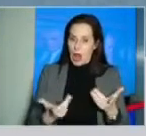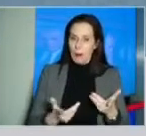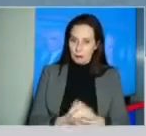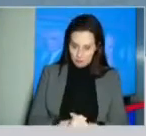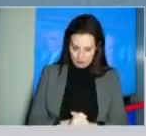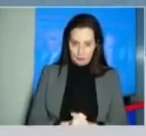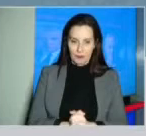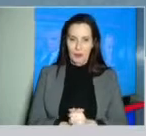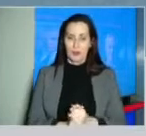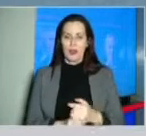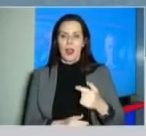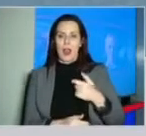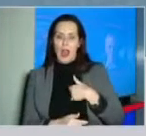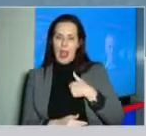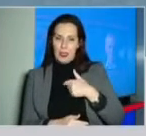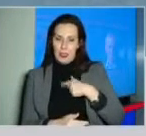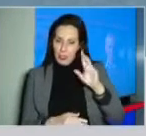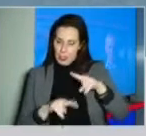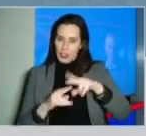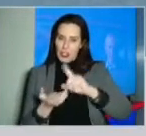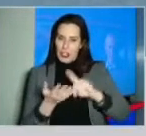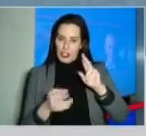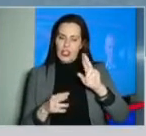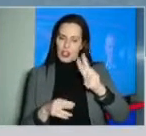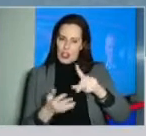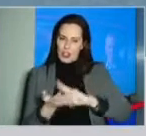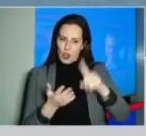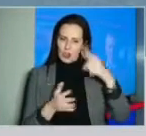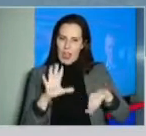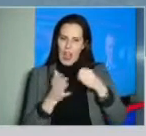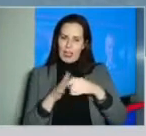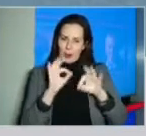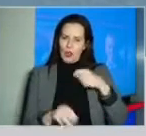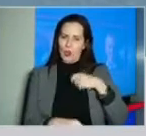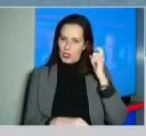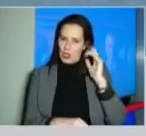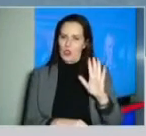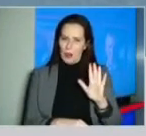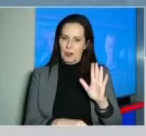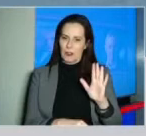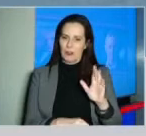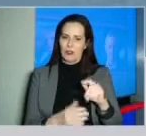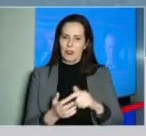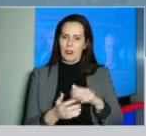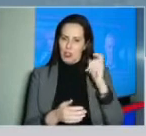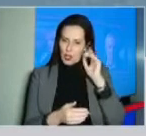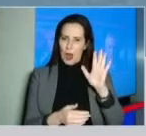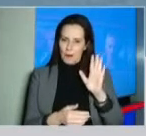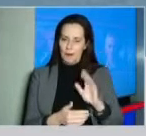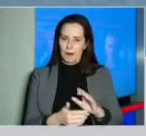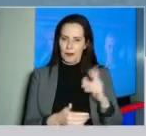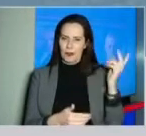טוב, אני מניחה שיש עוד חודש וחצי, אנחנו נשמע מכאן